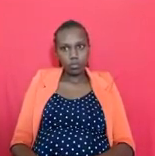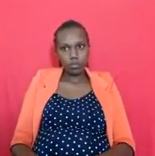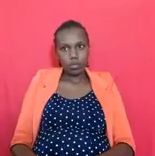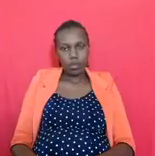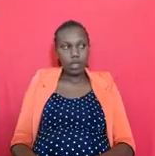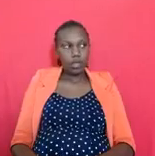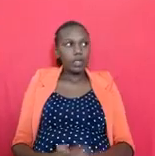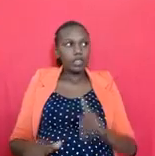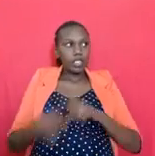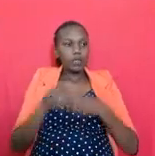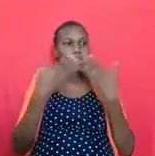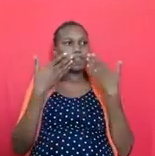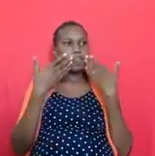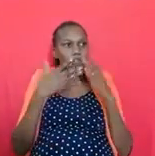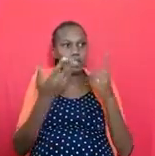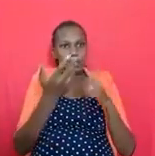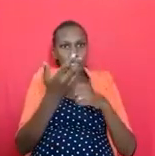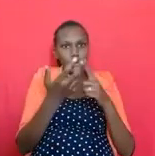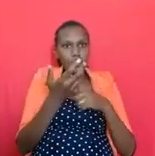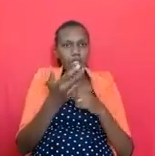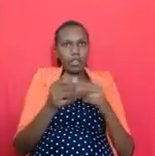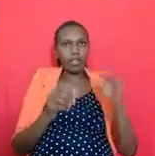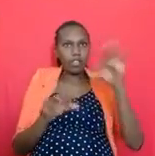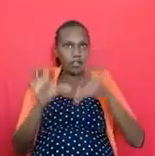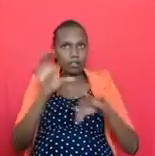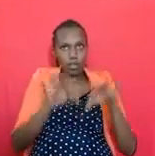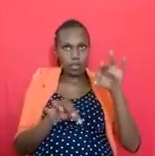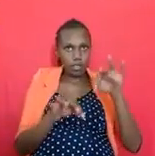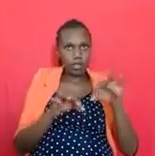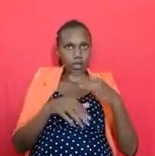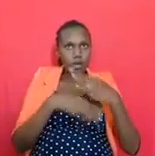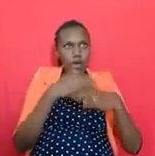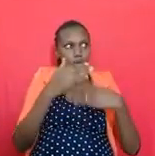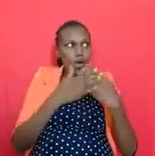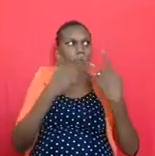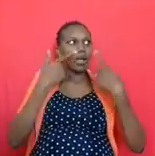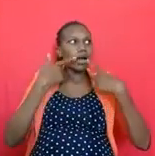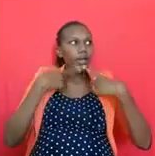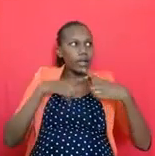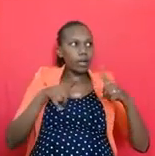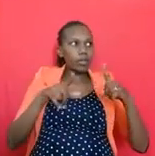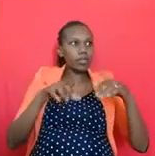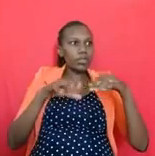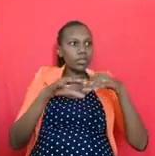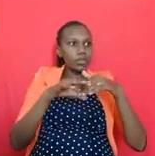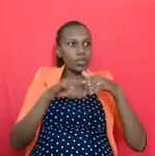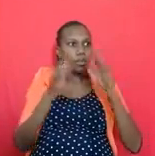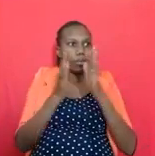Tuwari ikia gotariruo votes. Shiata agaluo ni Canon Catherine.